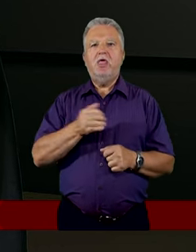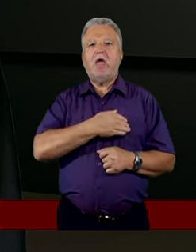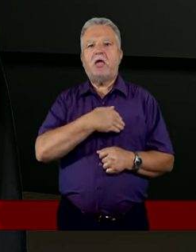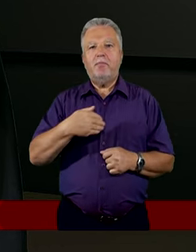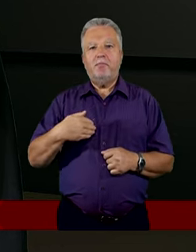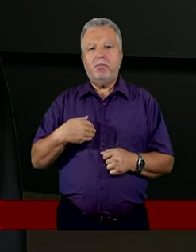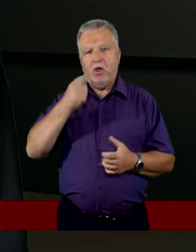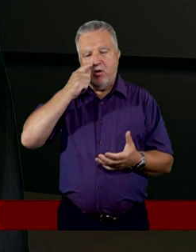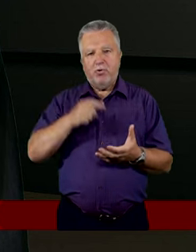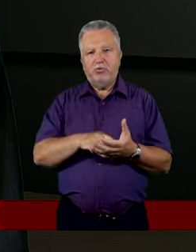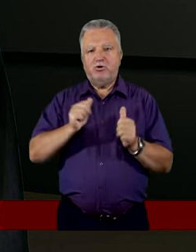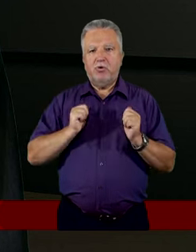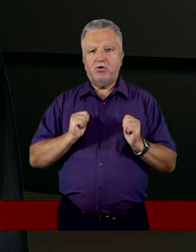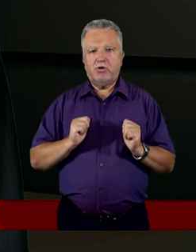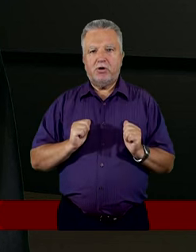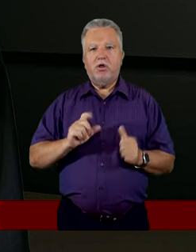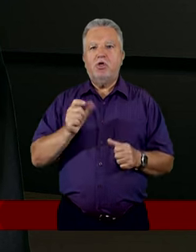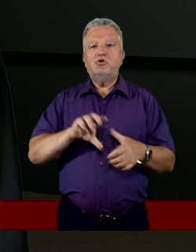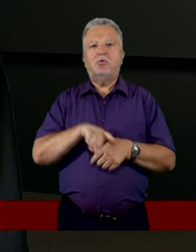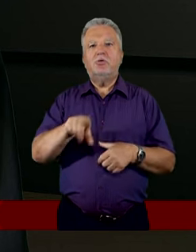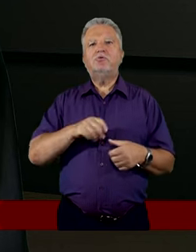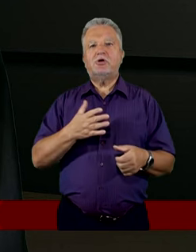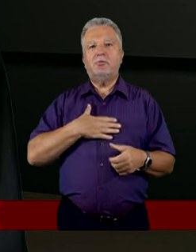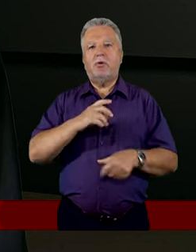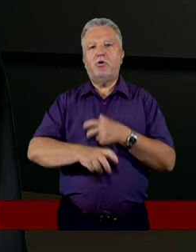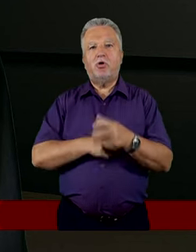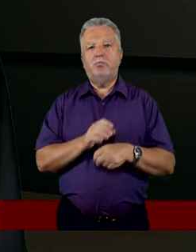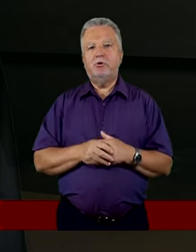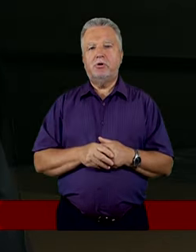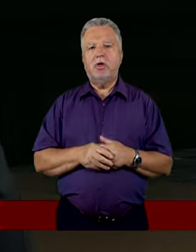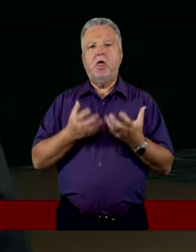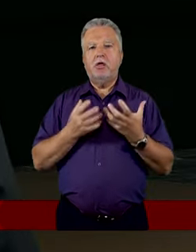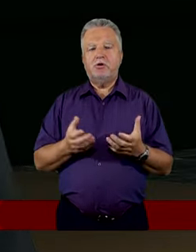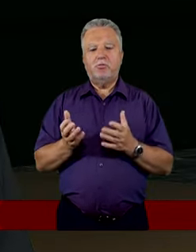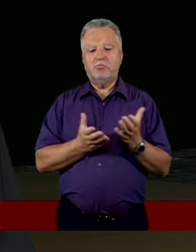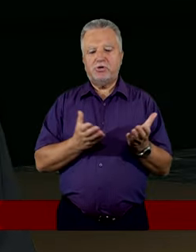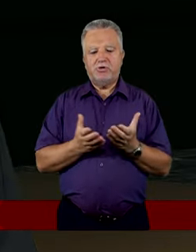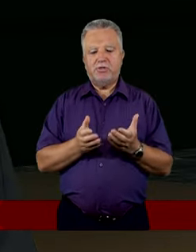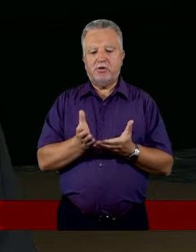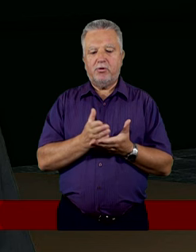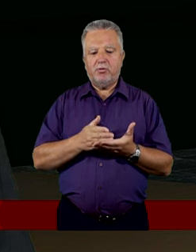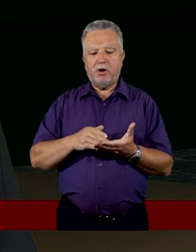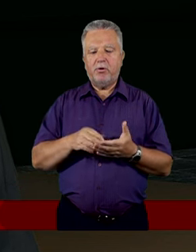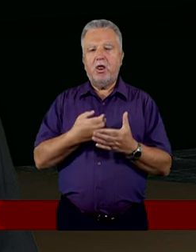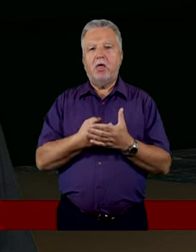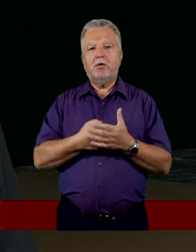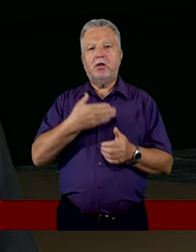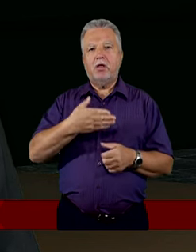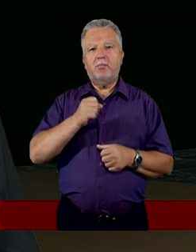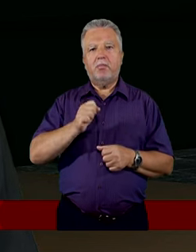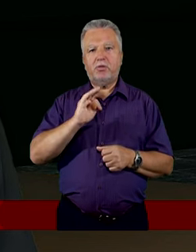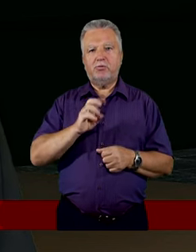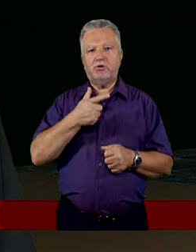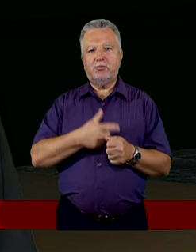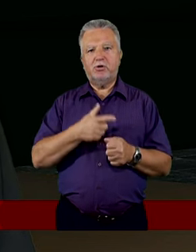my powinniśmy oczekiwać, co w tym czasie mamy robić. Chciałbym przeczytać fragment z Ewangelii